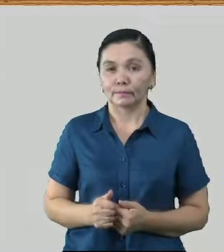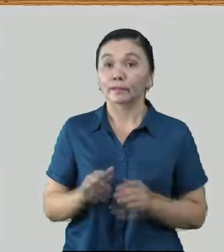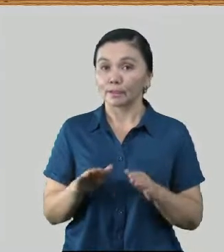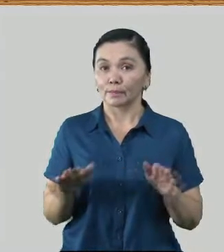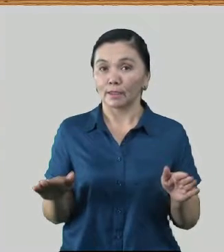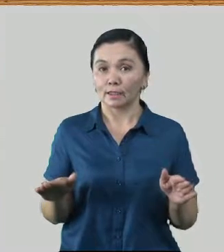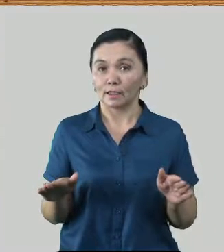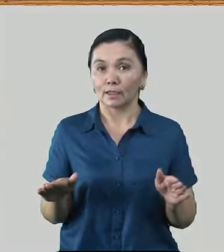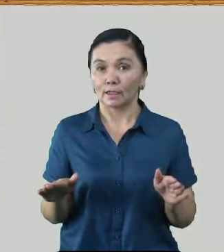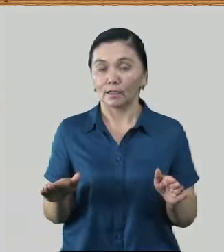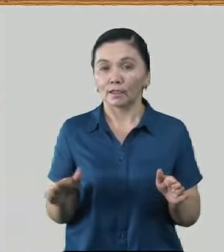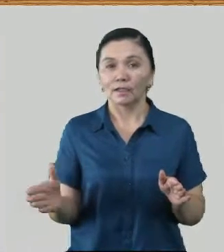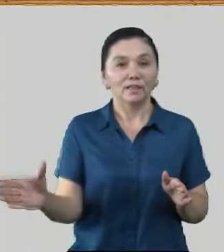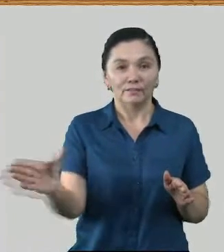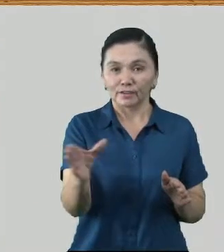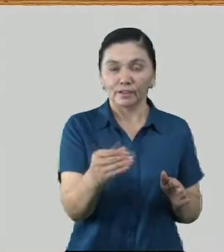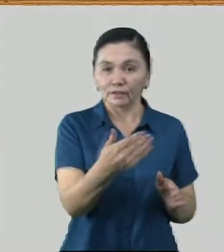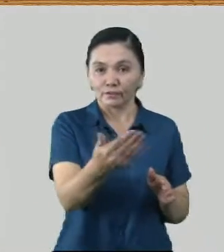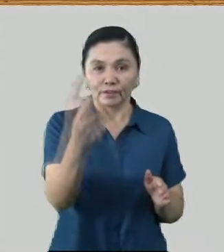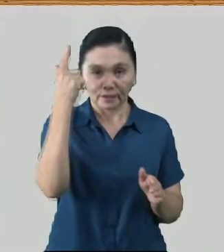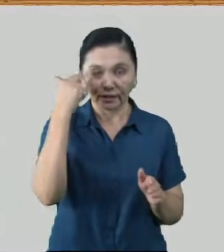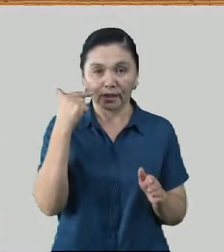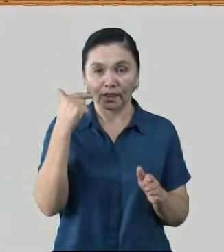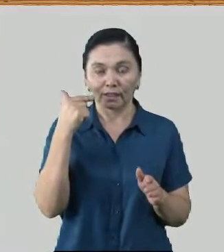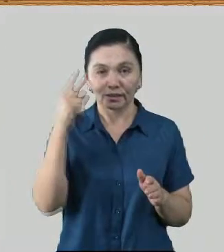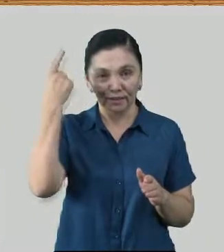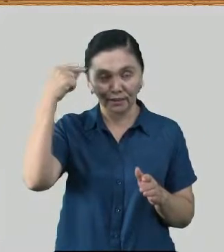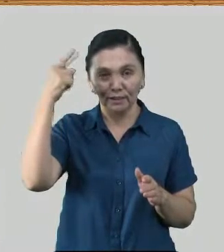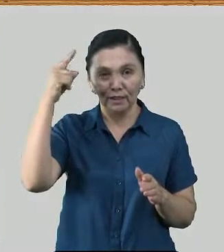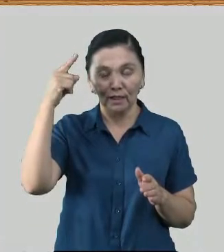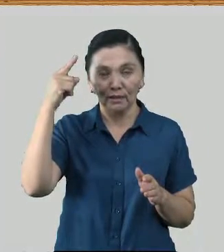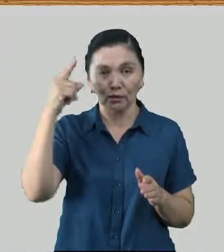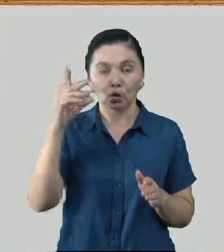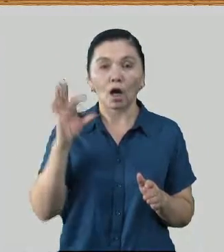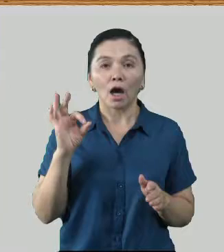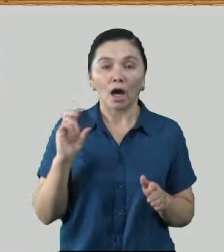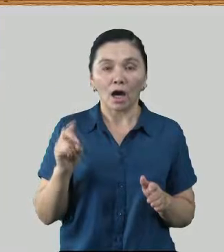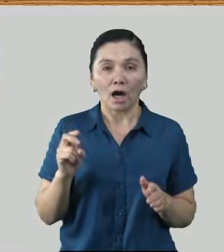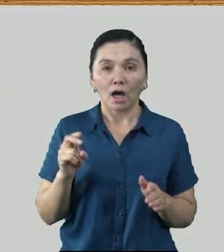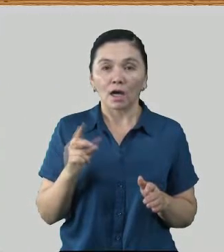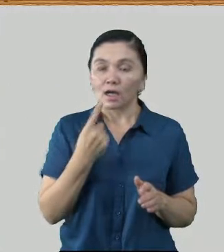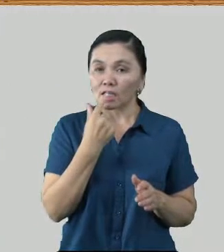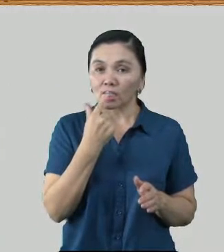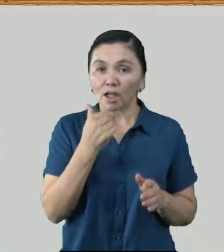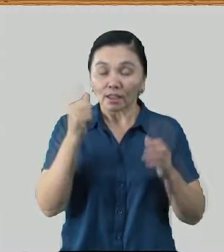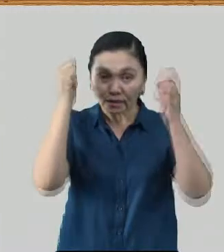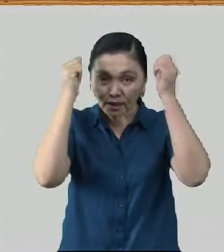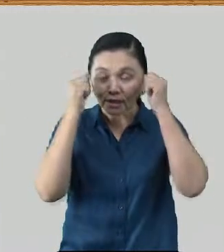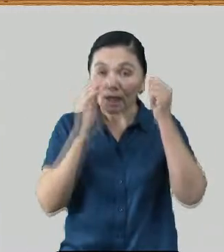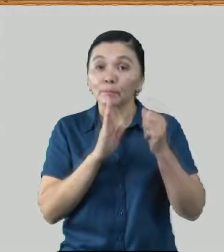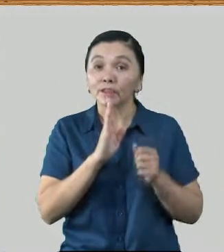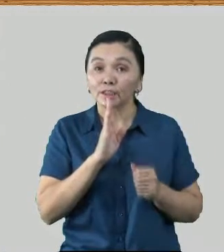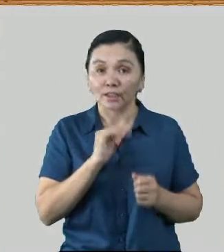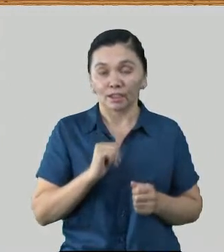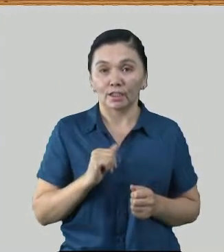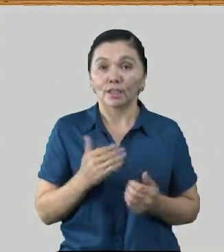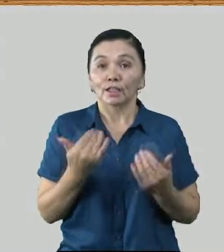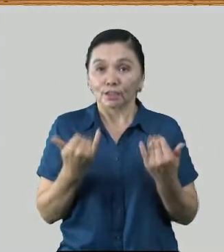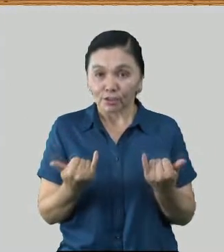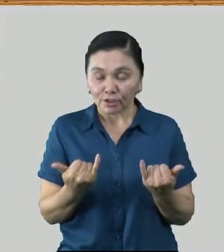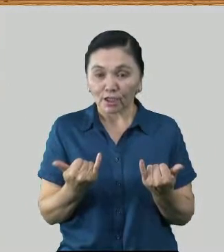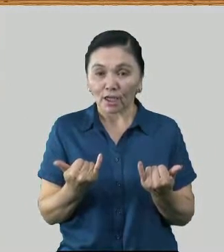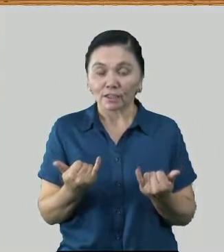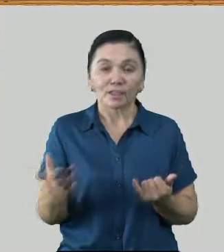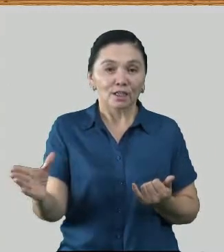Ребята, все вы знаете сказку о красной шапочке. Сейчас